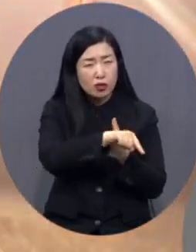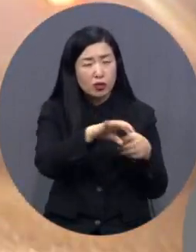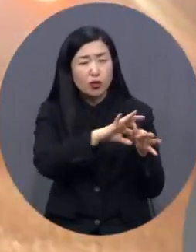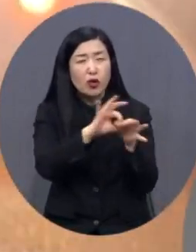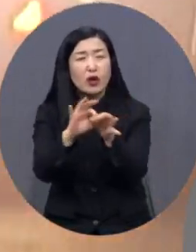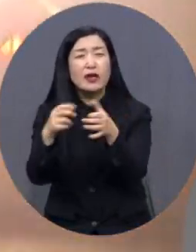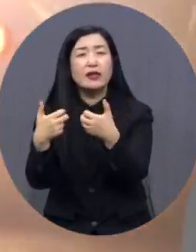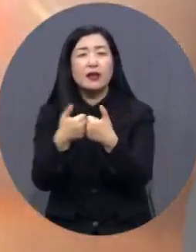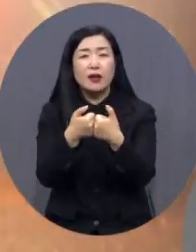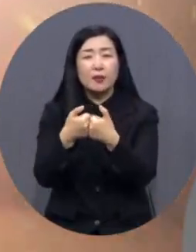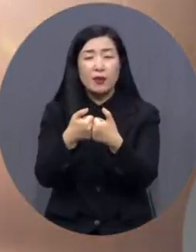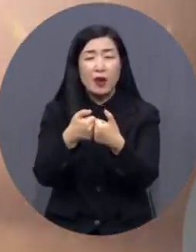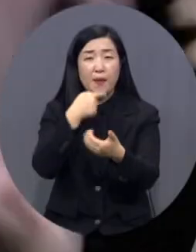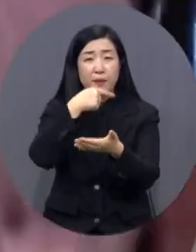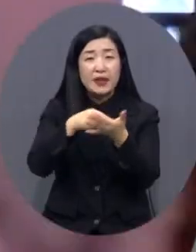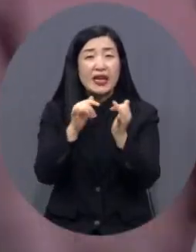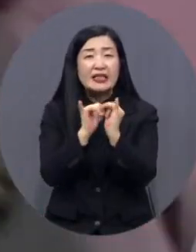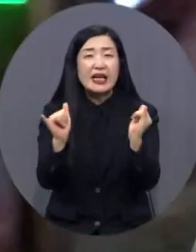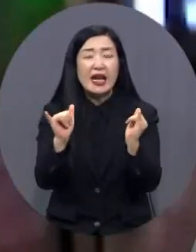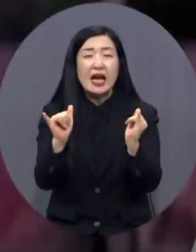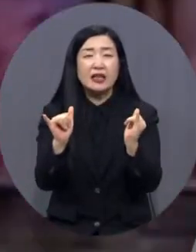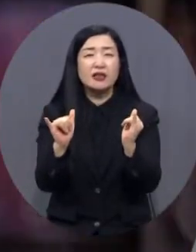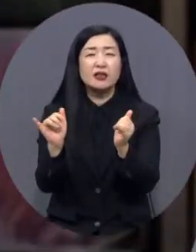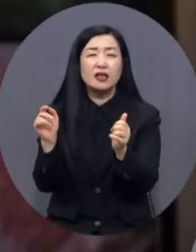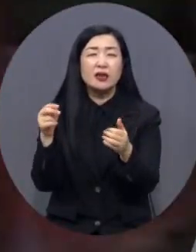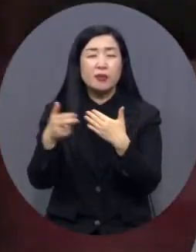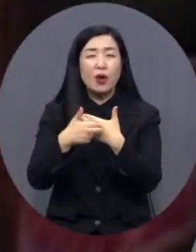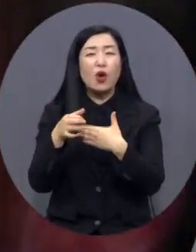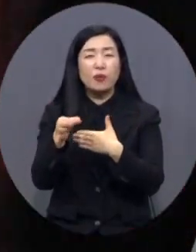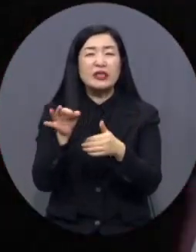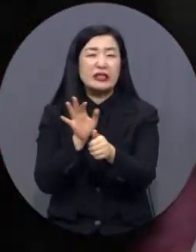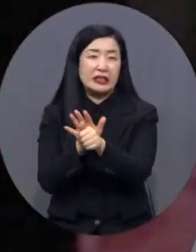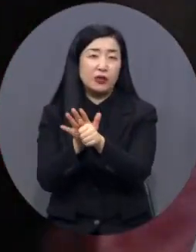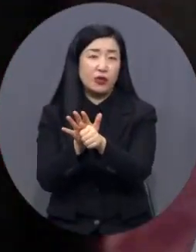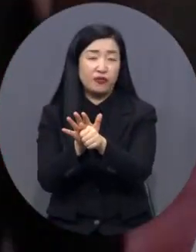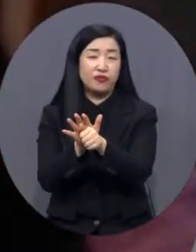피해자 202 명에게는 의료비가 지원됐습니다